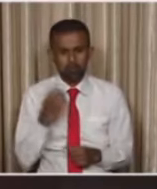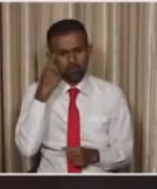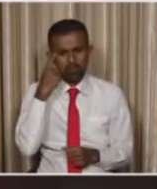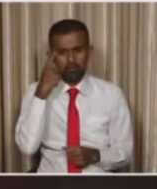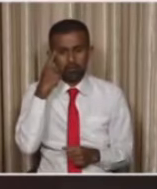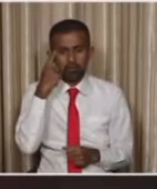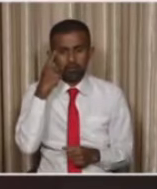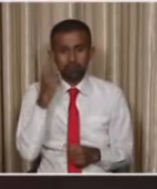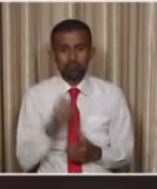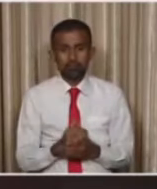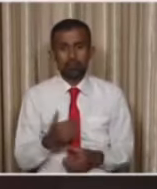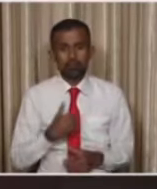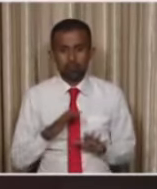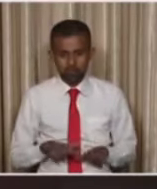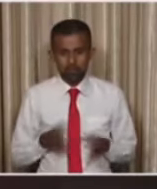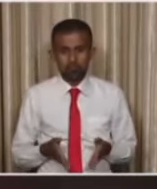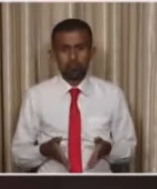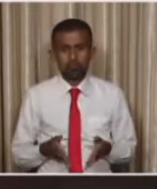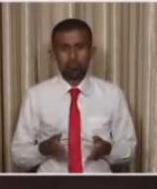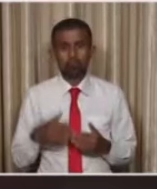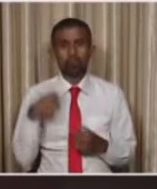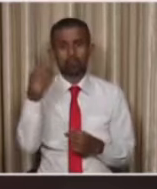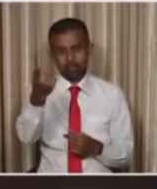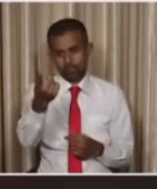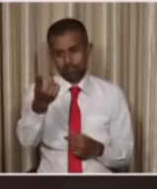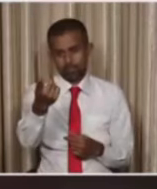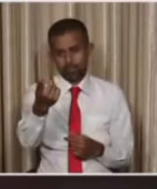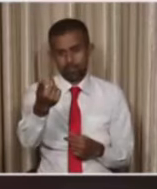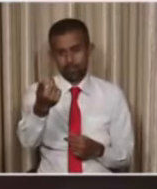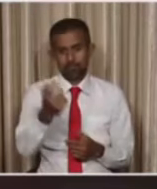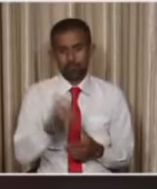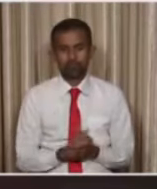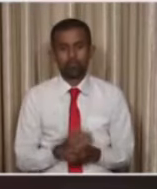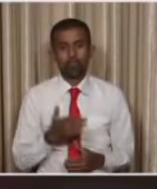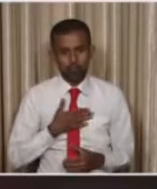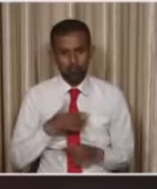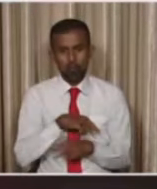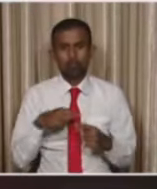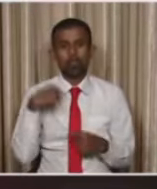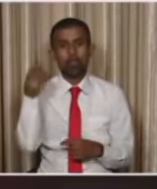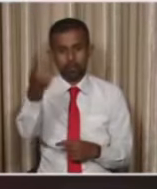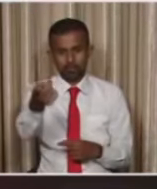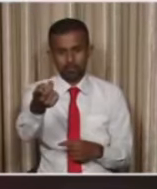පැහැදිලිවම මම ඉන්නේ මේ පැත්තේ නෙමෙයි මම ඉන්නේ එහා පැත්තේ කියලා. අපි ඉන්නේ එහා පැත්තේ කියලා. මොකද